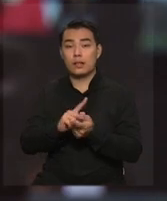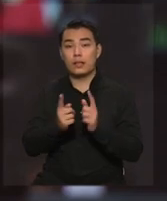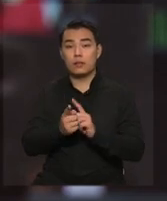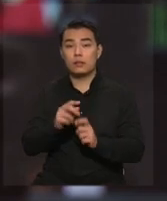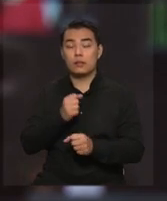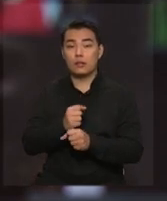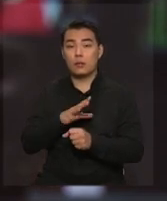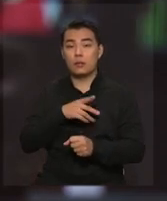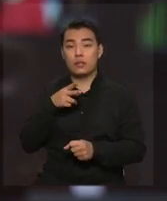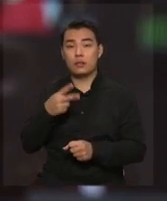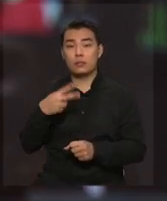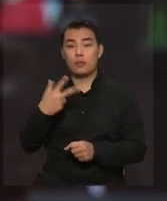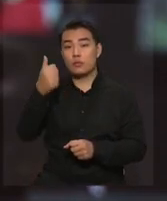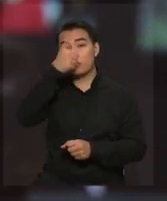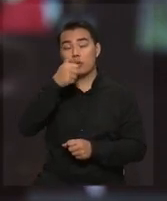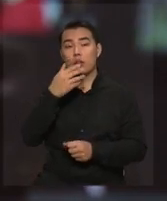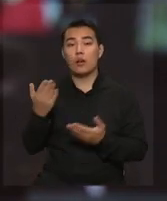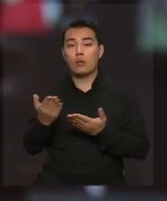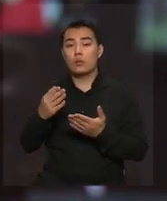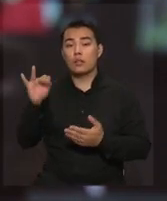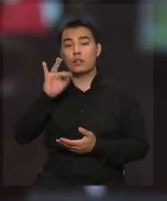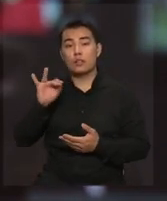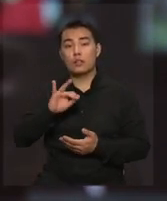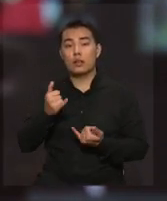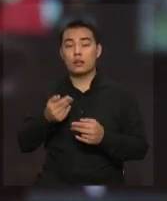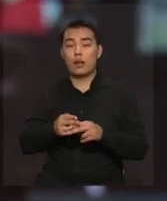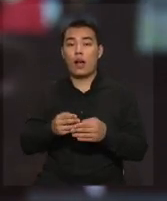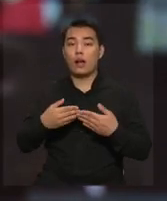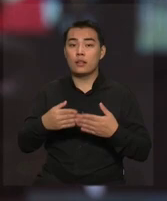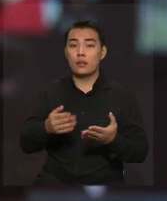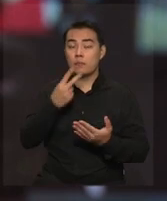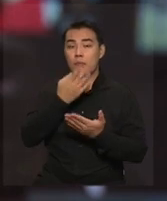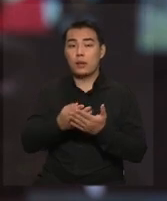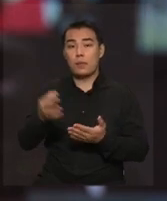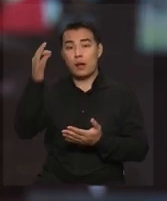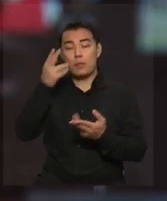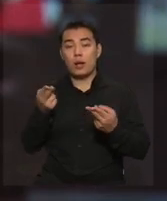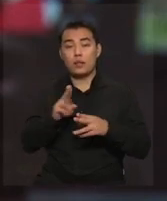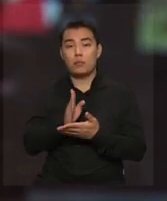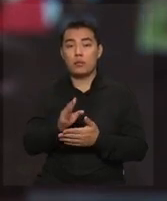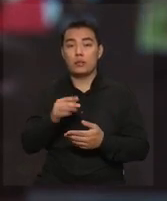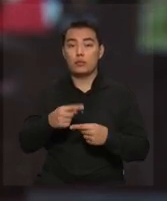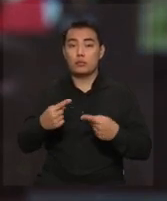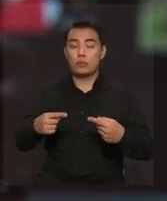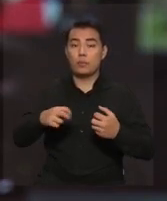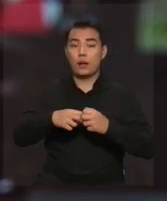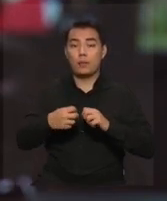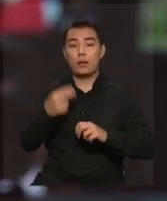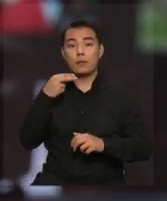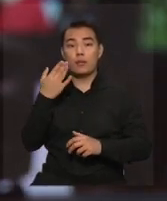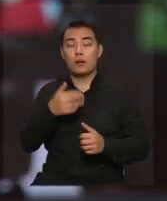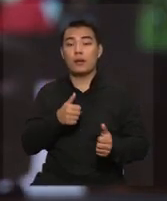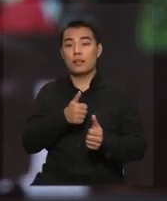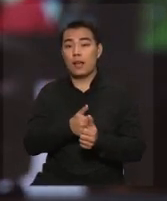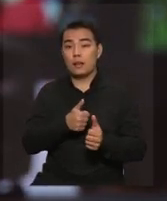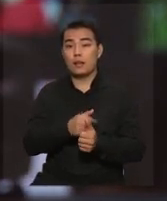жасалды. 2023 жыл қандай тарихи саяси оқиғалармен есте қалады? Осы және өзге де мәселелер президенттің